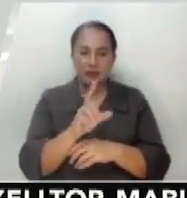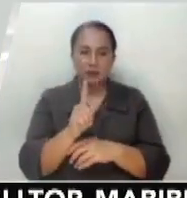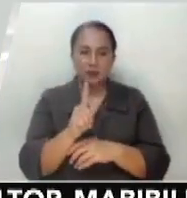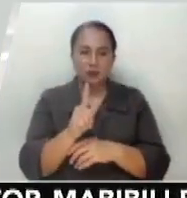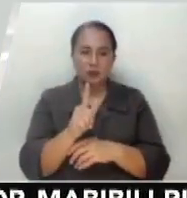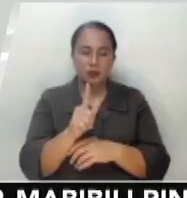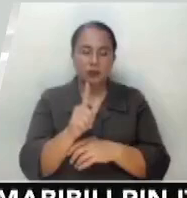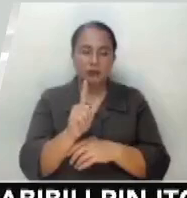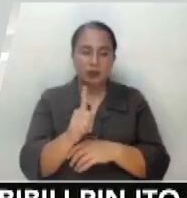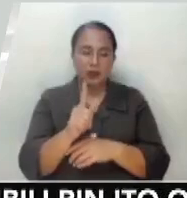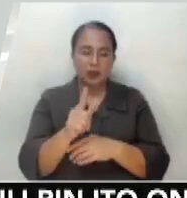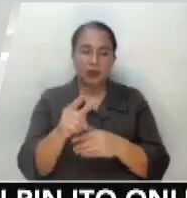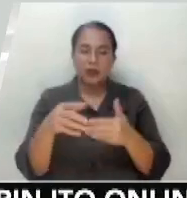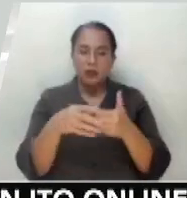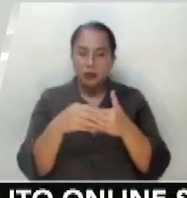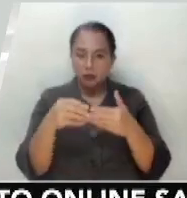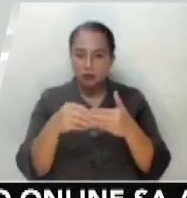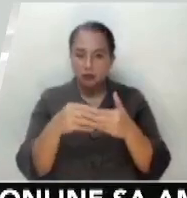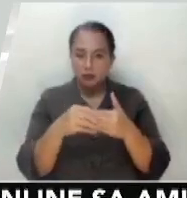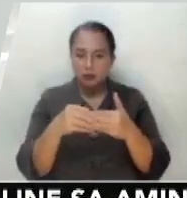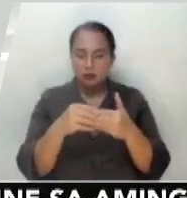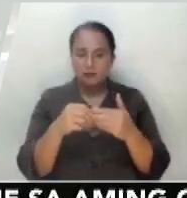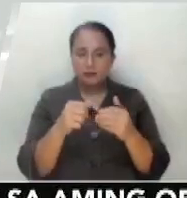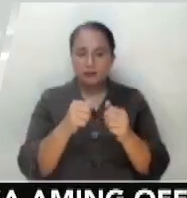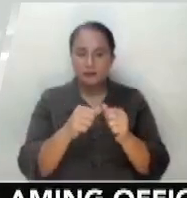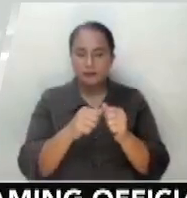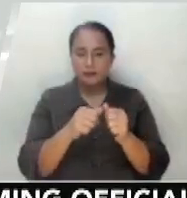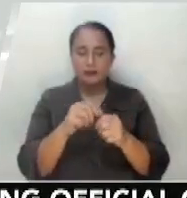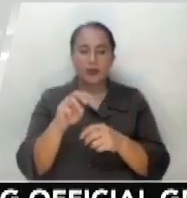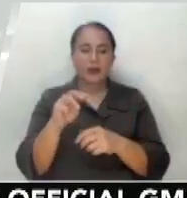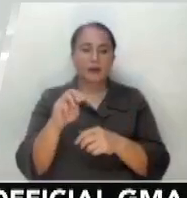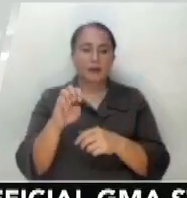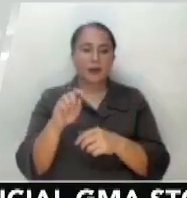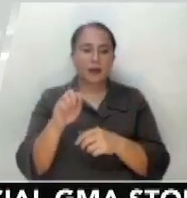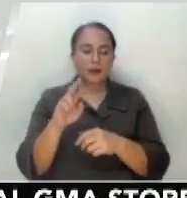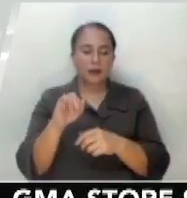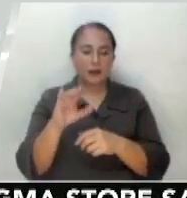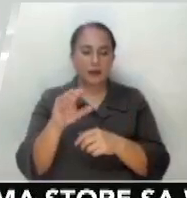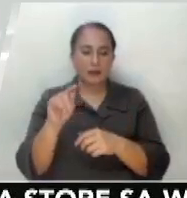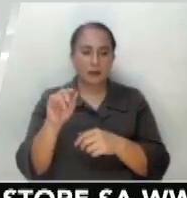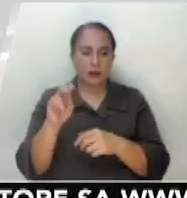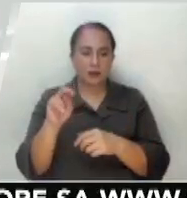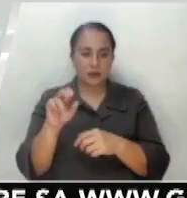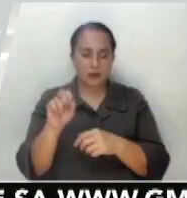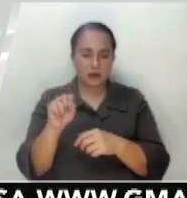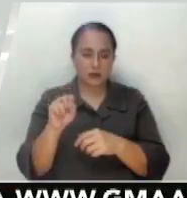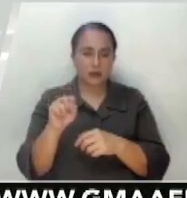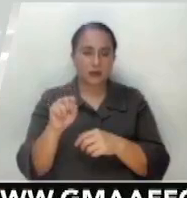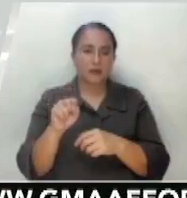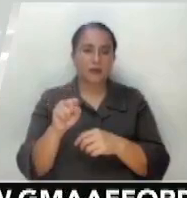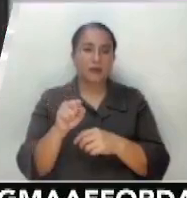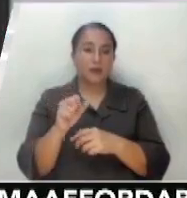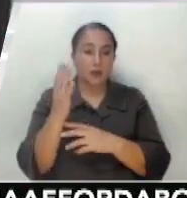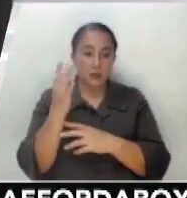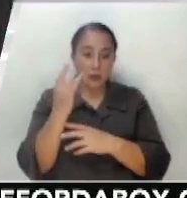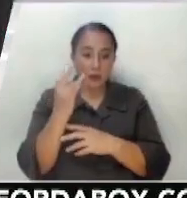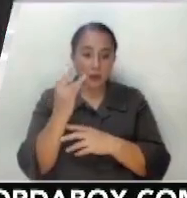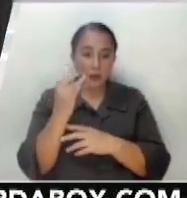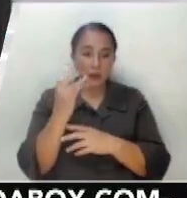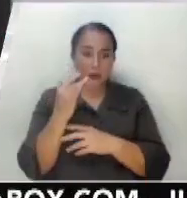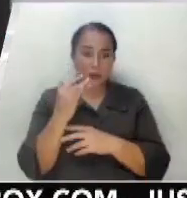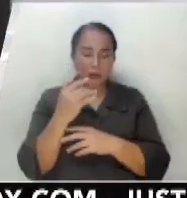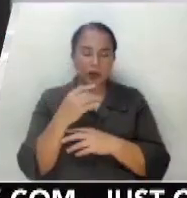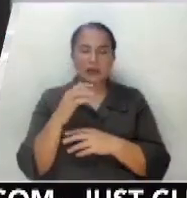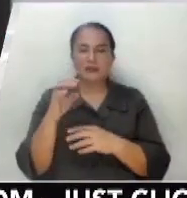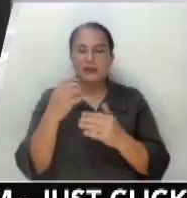620 per metric tons dahil doun sa ah Ano na L ninyo may parating